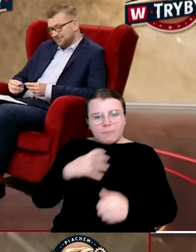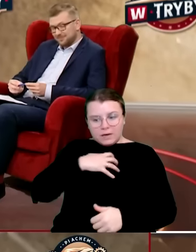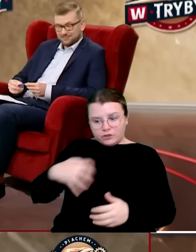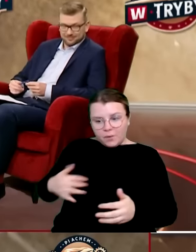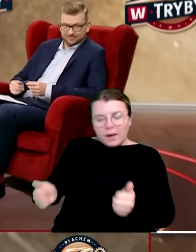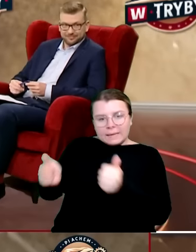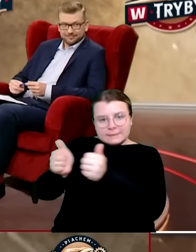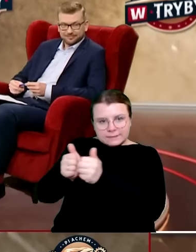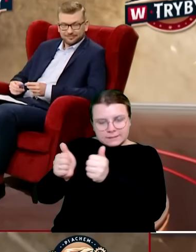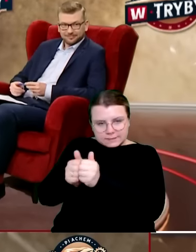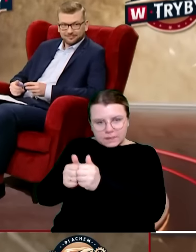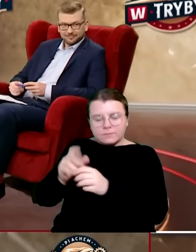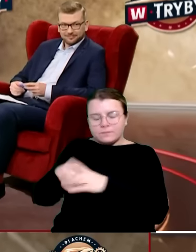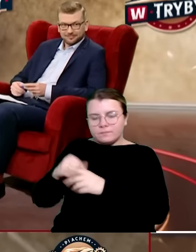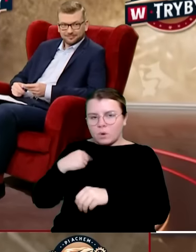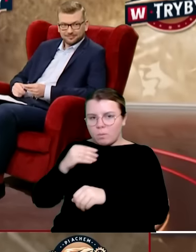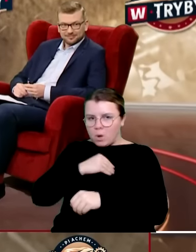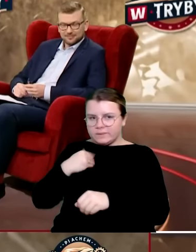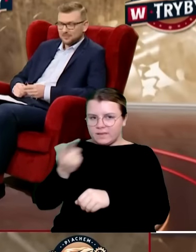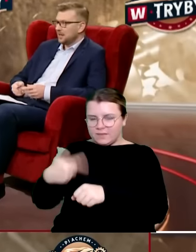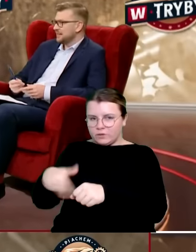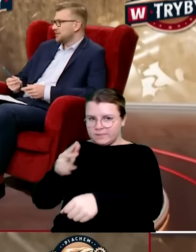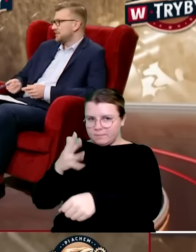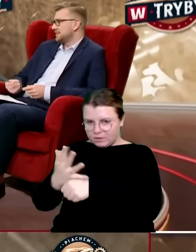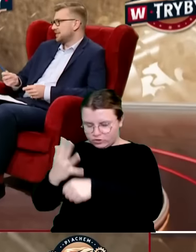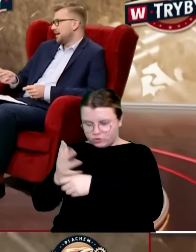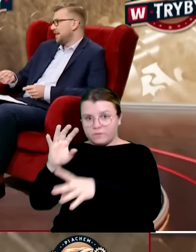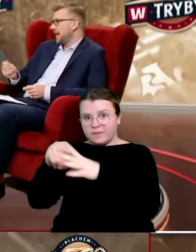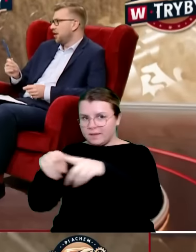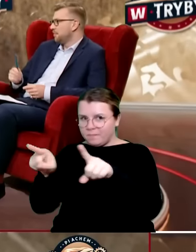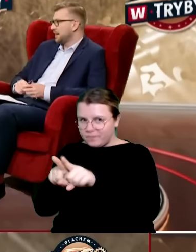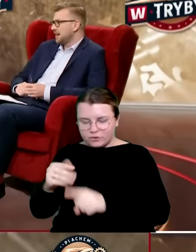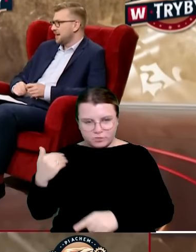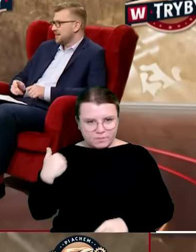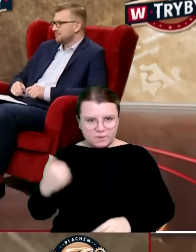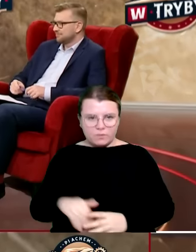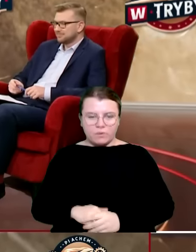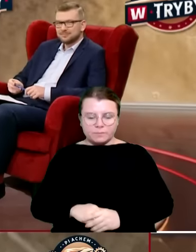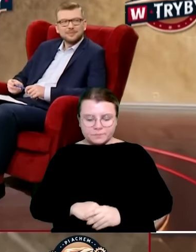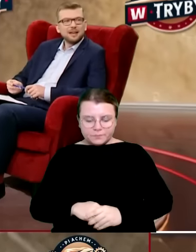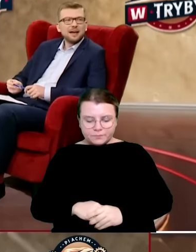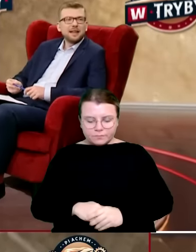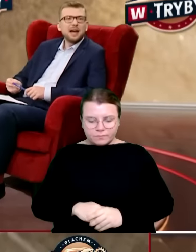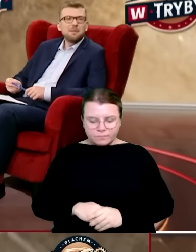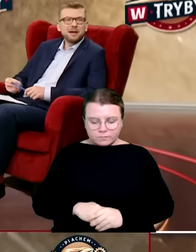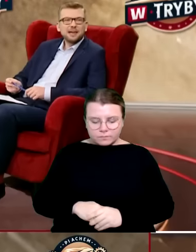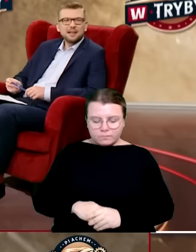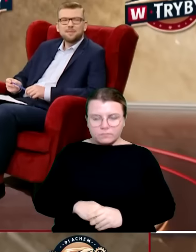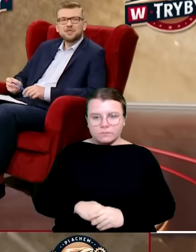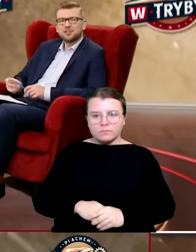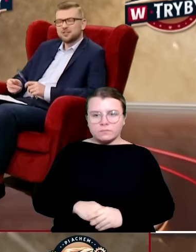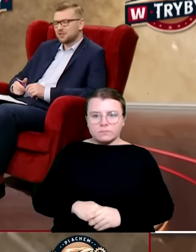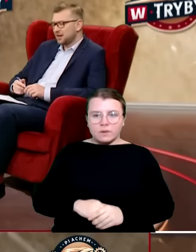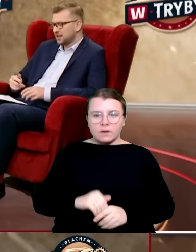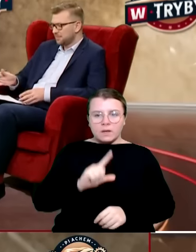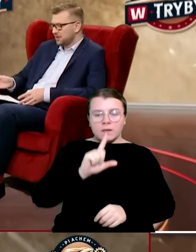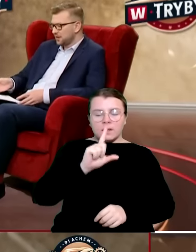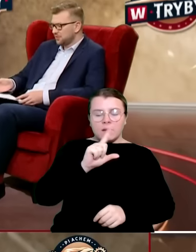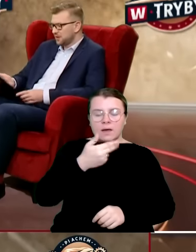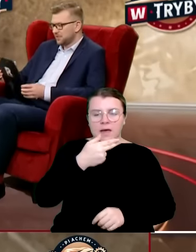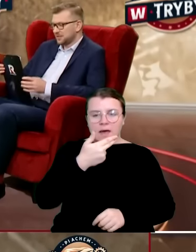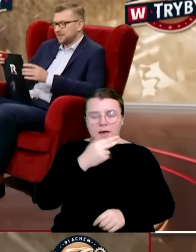Polski 2050 i też się tam znalazł. No ale zdaje co się, gdzieś Enea, PG. Bielska Białej było. Enea, PG, tam też się